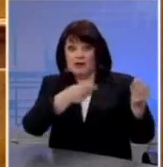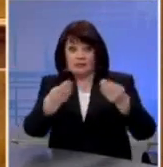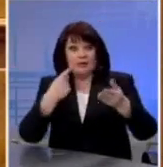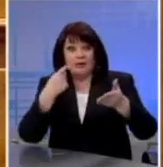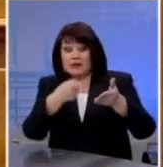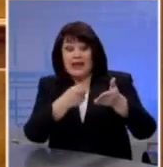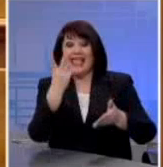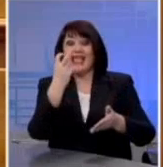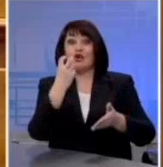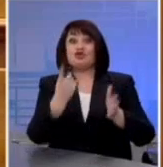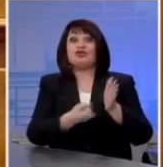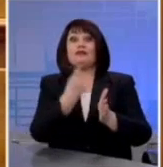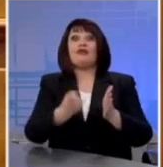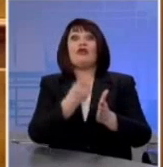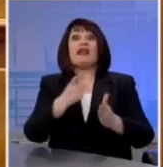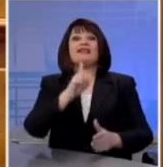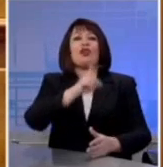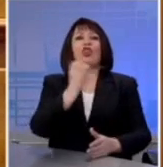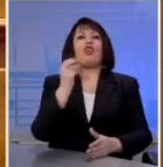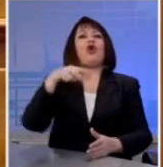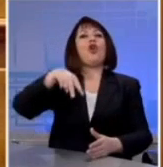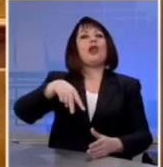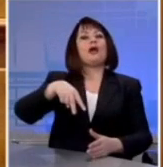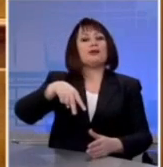20 δημοσιεύματα ΟΔΟΛ,